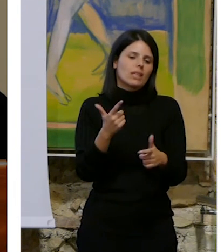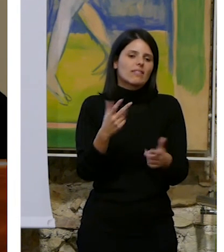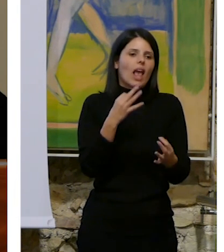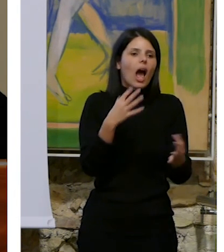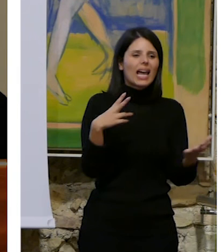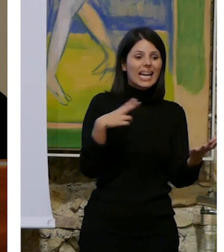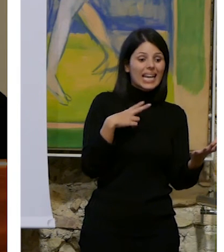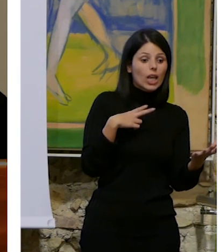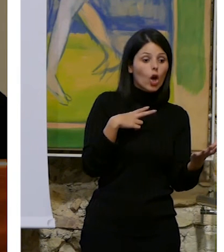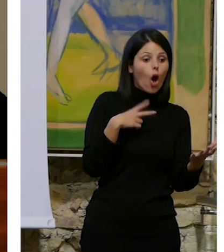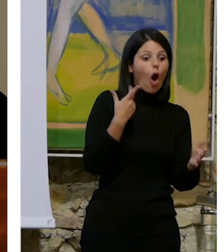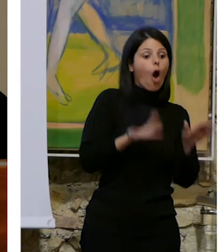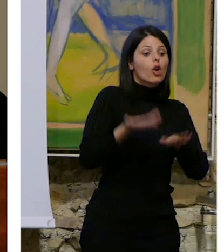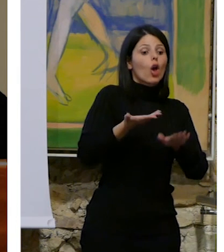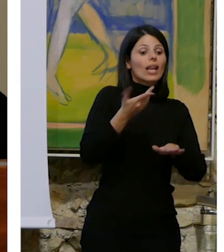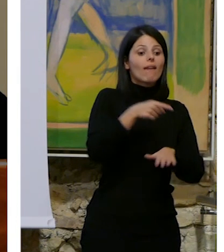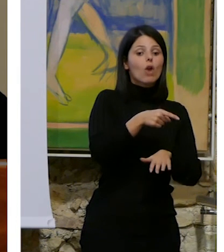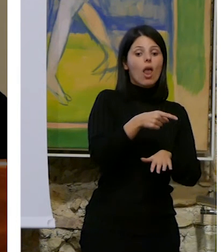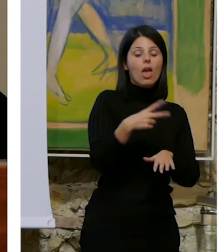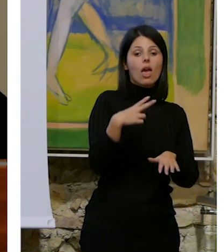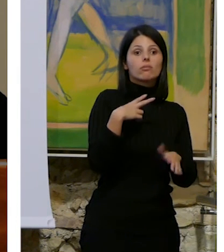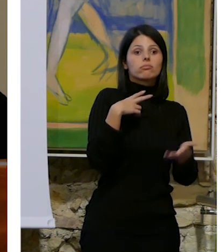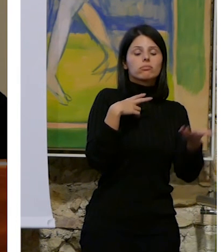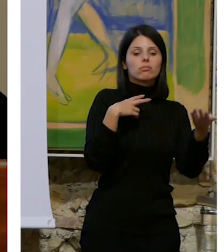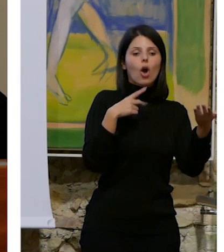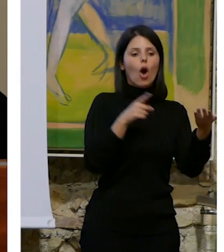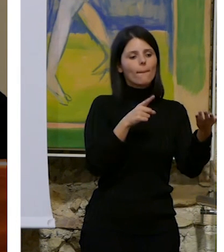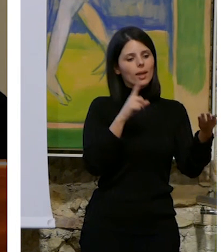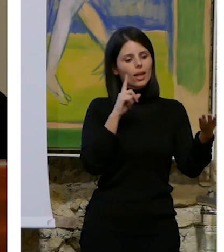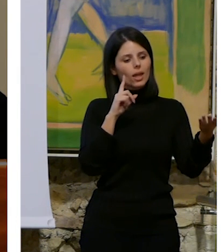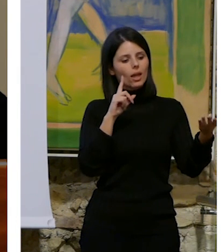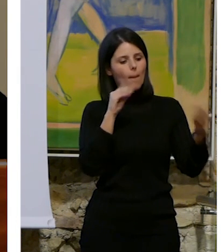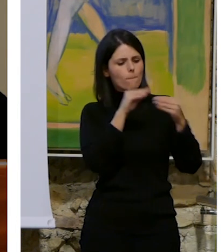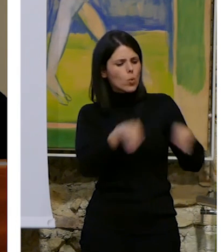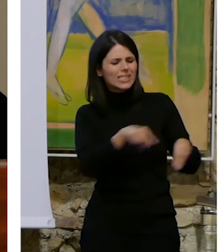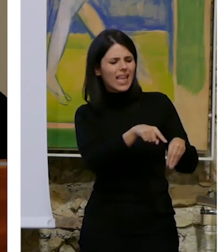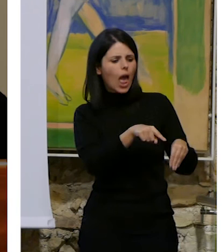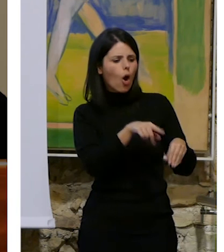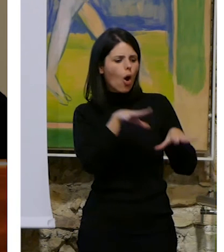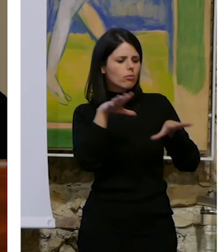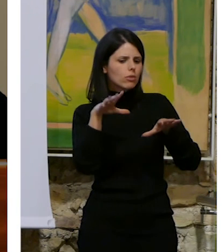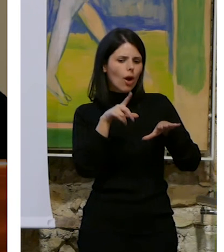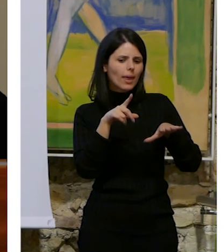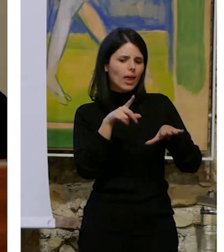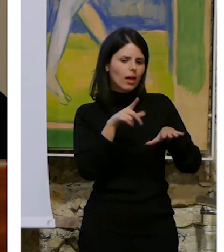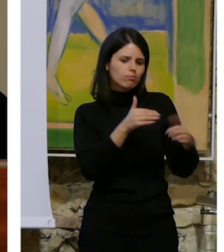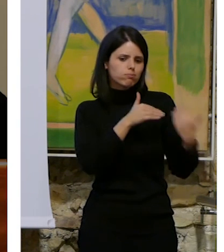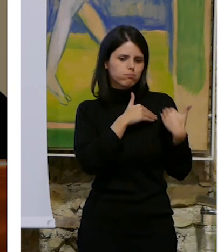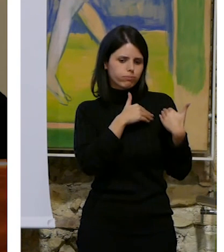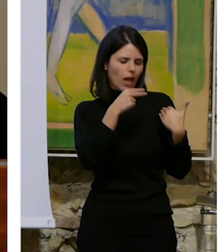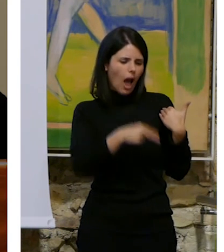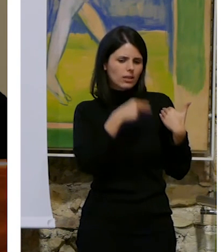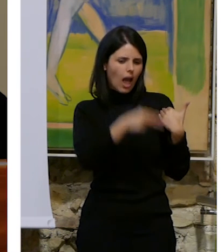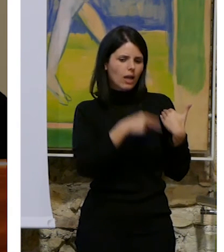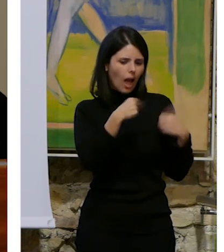è l'onorevole in pensione. La prominenza è fatta da chi si è occupato del museo per anni. È fatta dal mio amico